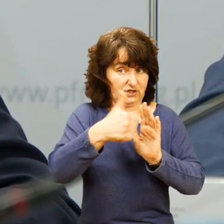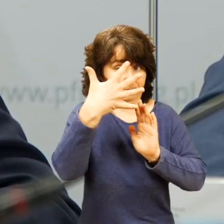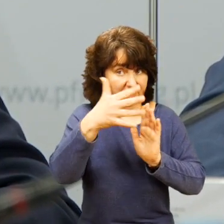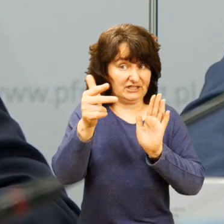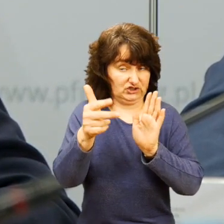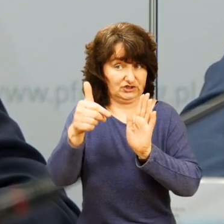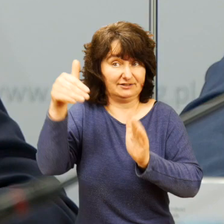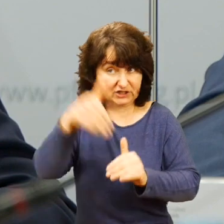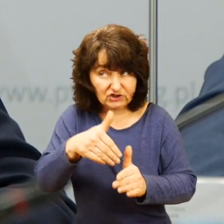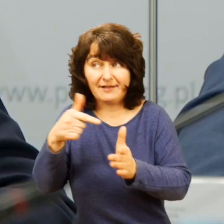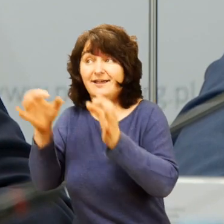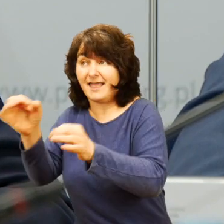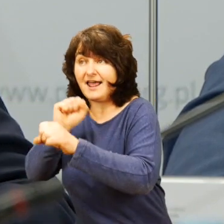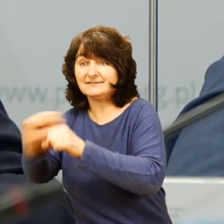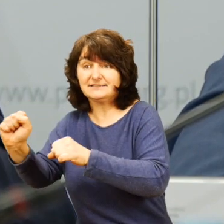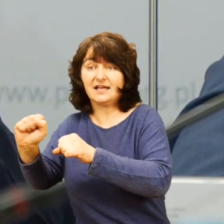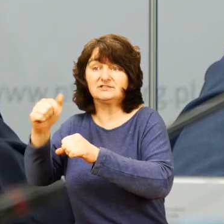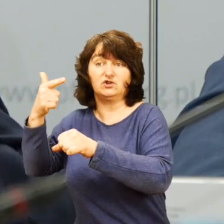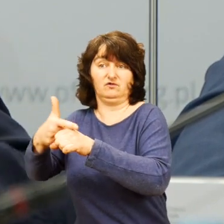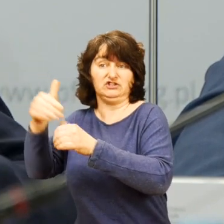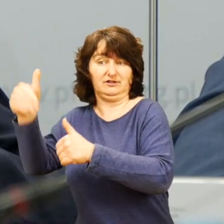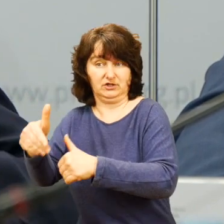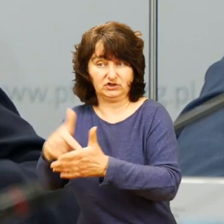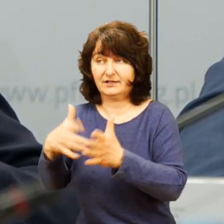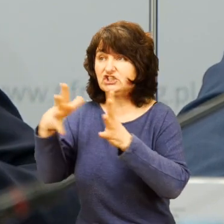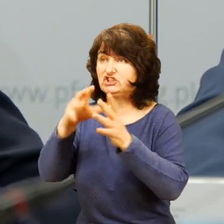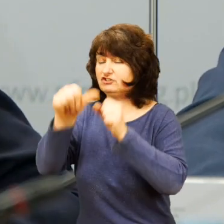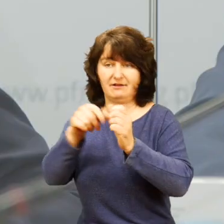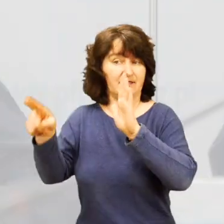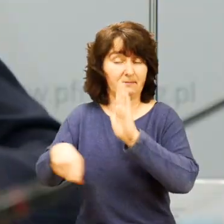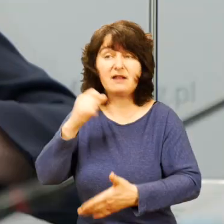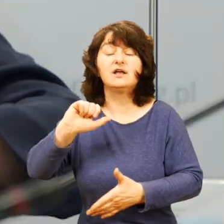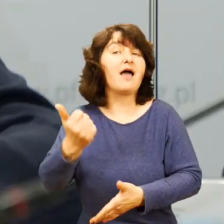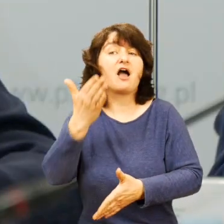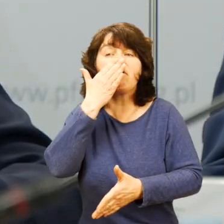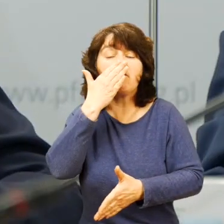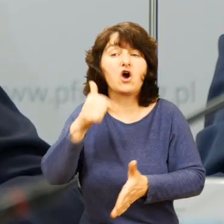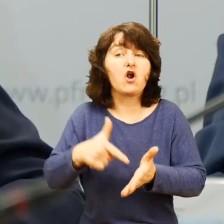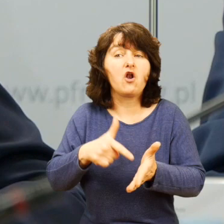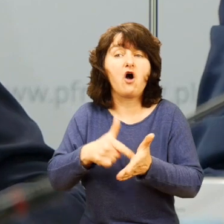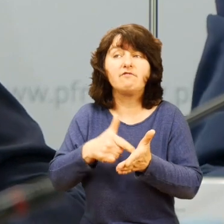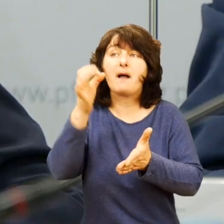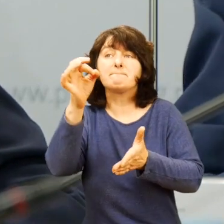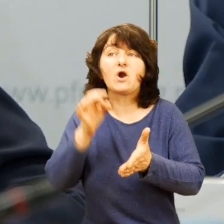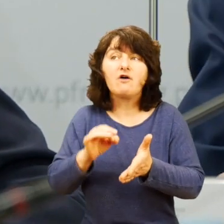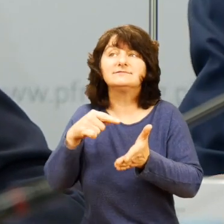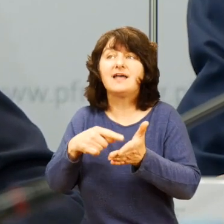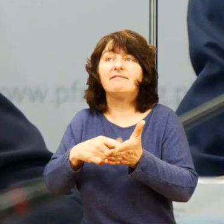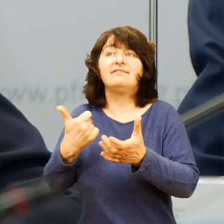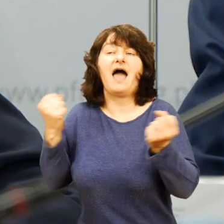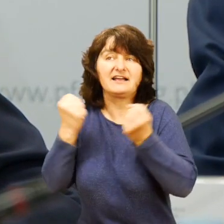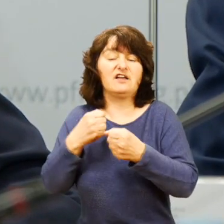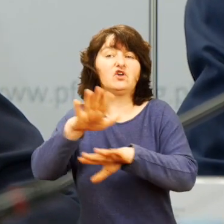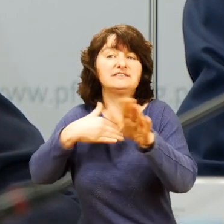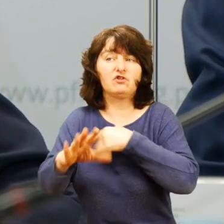18,5 tysiąca do 22 tysięcy. Od 10 lat po raz pierwszy. Jak to wygląda, jeżeli chodzi o współczynniki aktywności